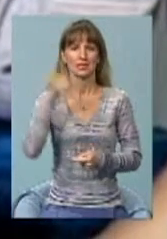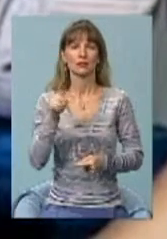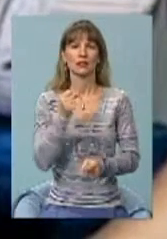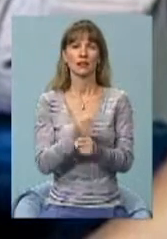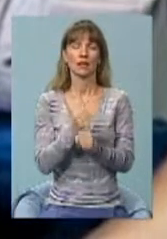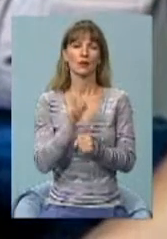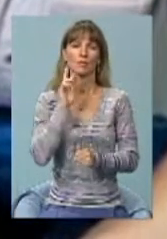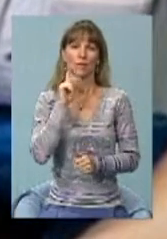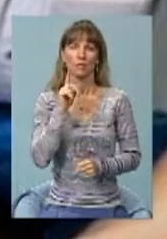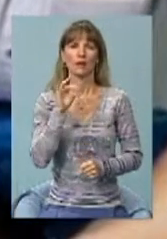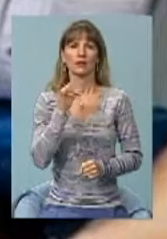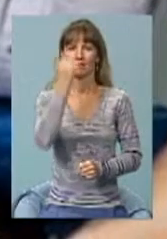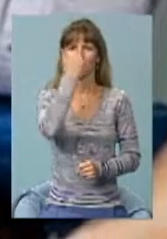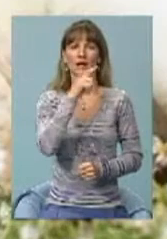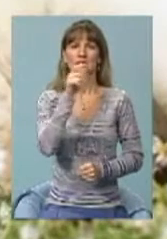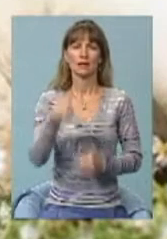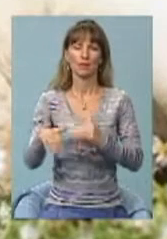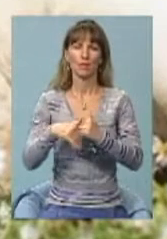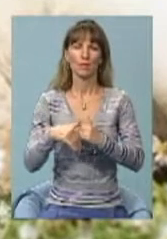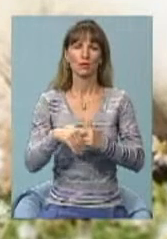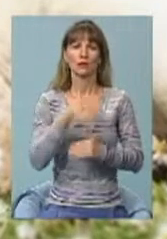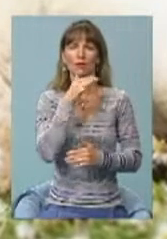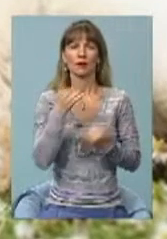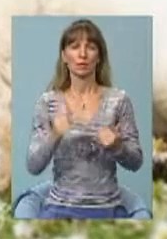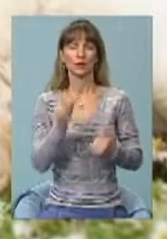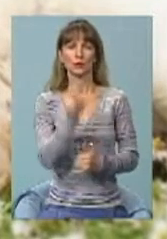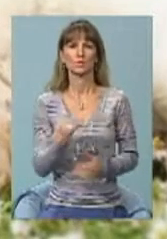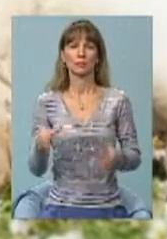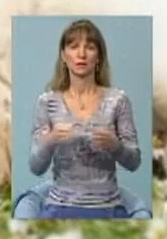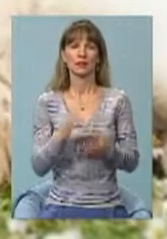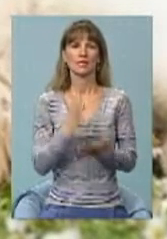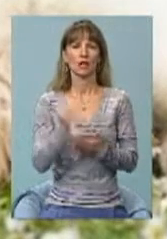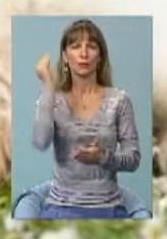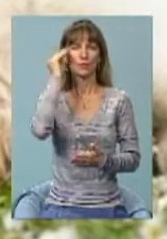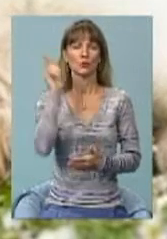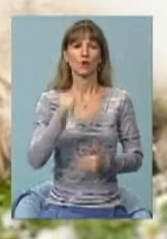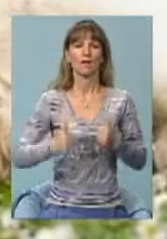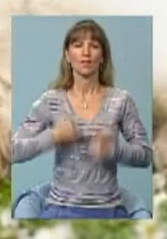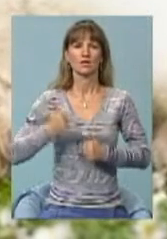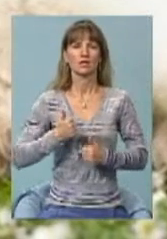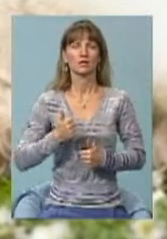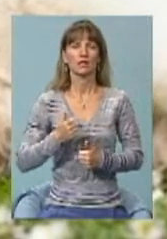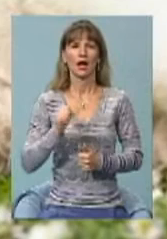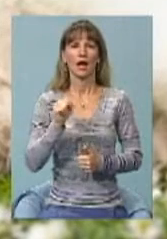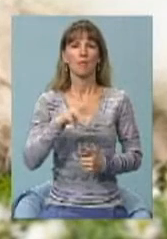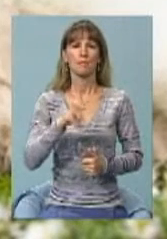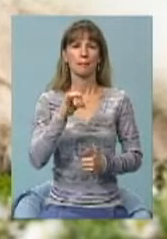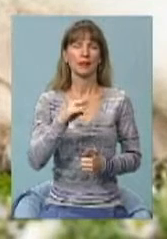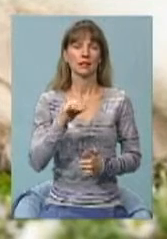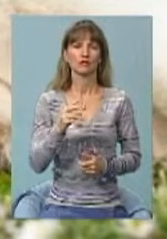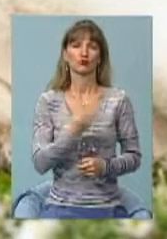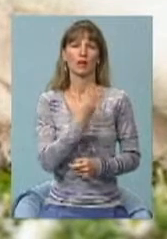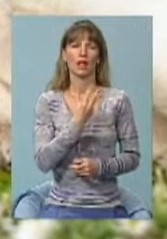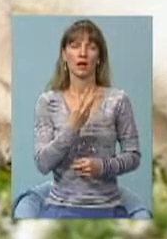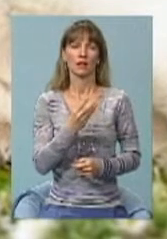роблять помилки і вдячні за підказки. У сучасному суспільстві існує думка, що хвастощі, амбітність, бажання